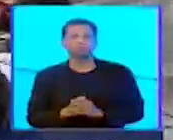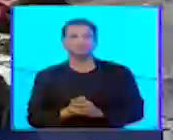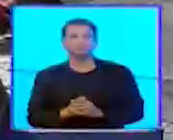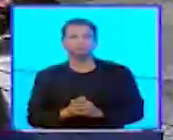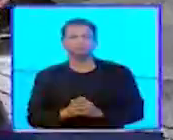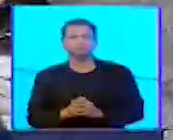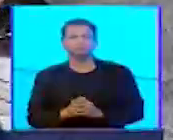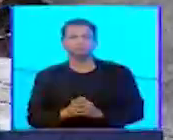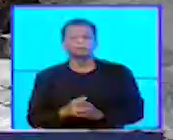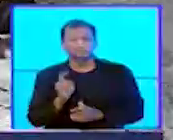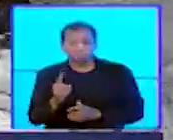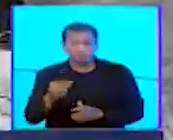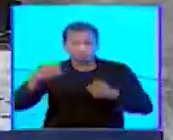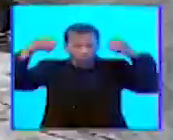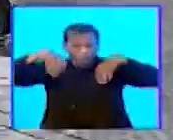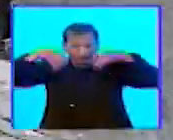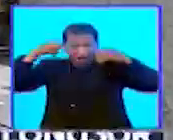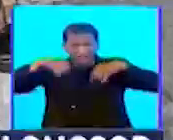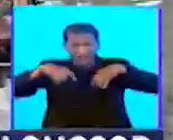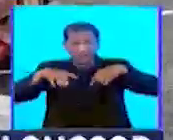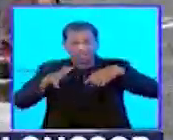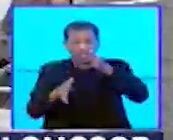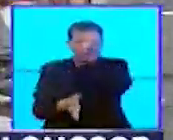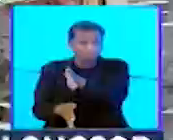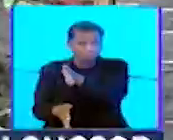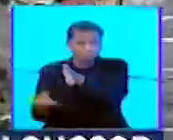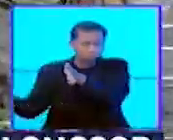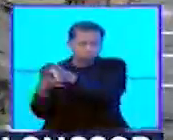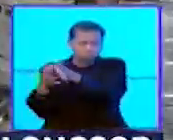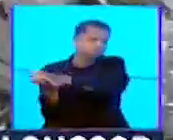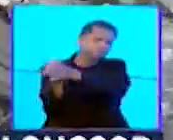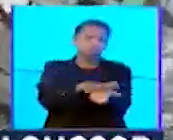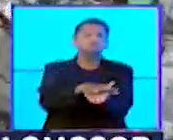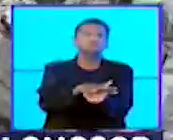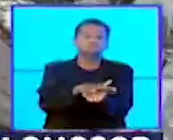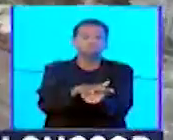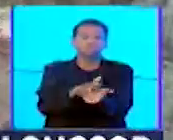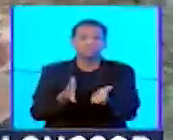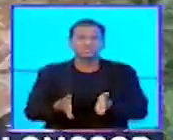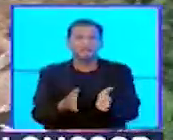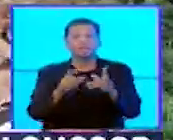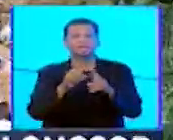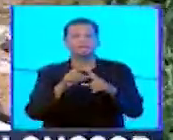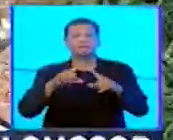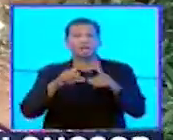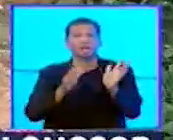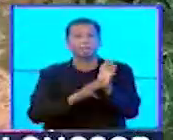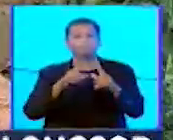Akibat diguyur hujan deras, tembok pembatas perumahan mewah Melati Residen di Jalan Damai, Ciganjur, Jakarta Selatan longsor.